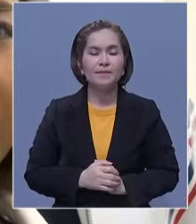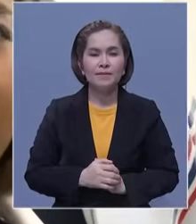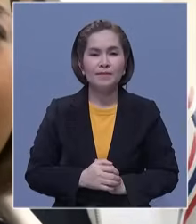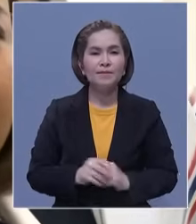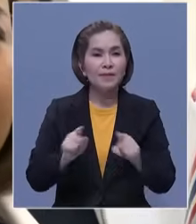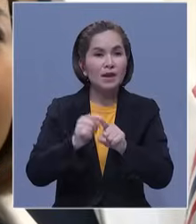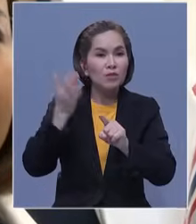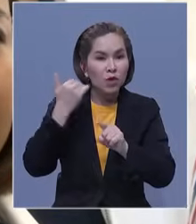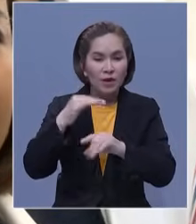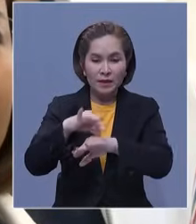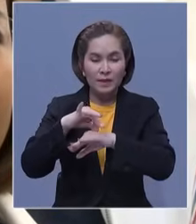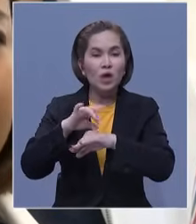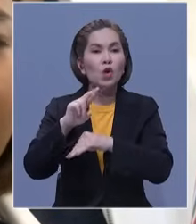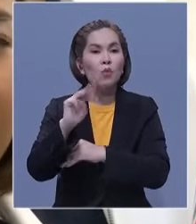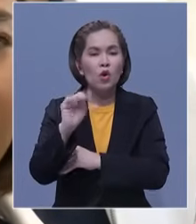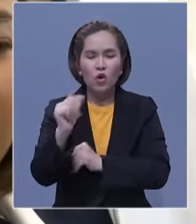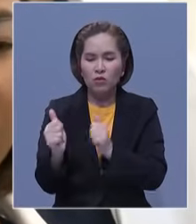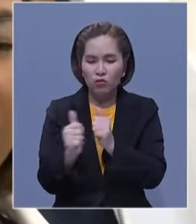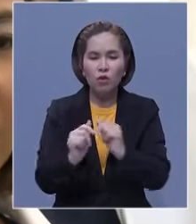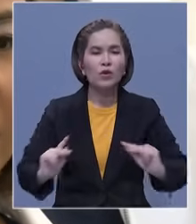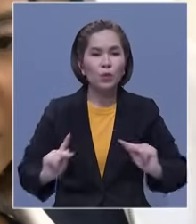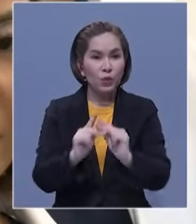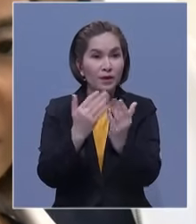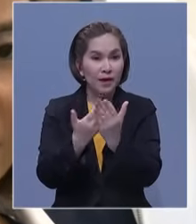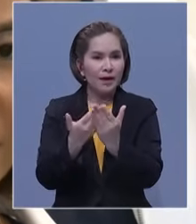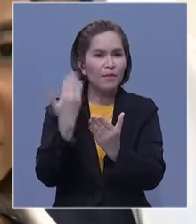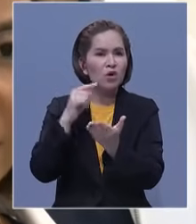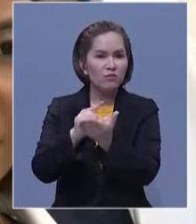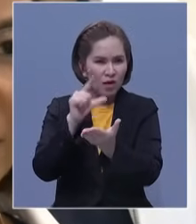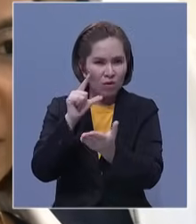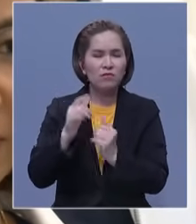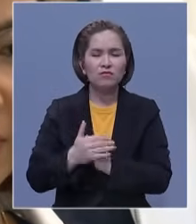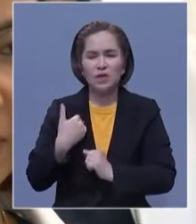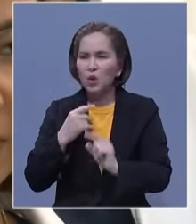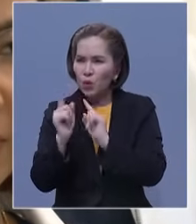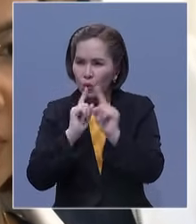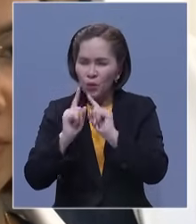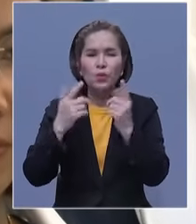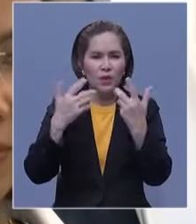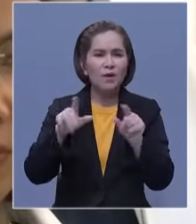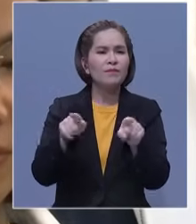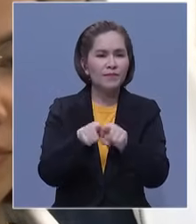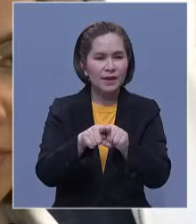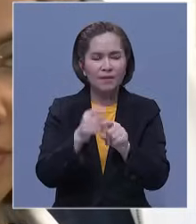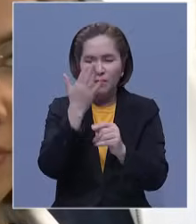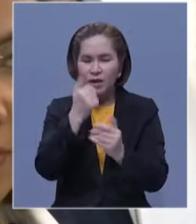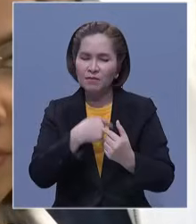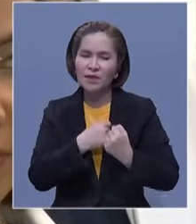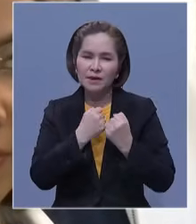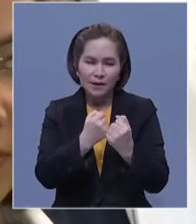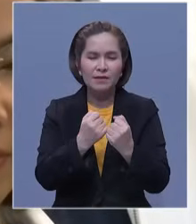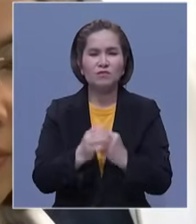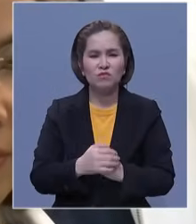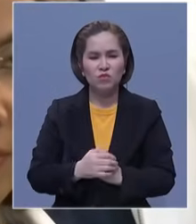ากตำแหน่งรัฐมนตรีช่วยว่าการกระทรวงการคลังคุณเอกนัทบอกว่าตอนนั้นก็มีการพูดคุยกันนะคะให้กำลังใจคือส่วนตั